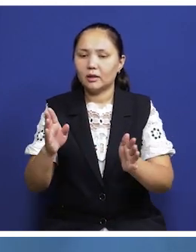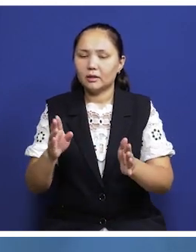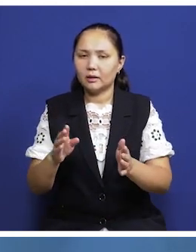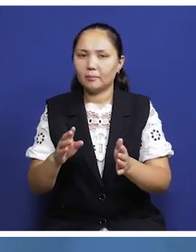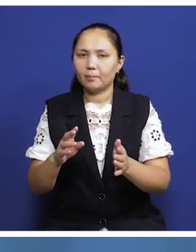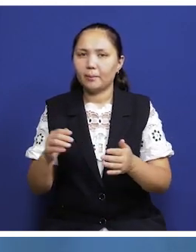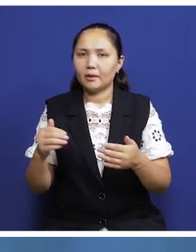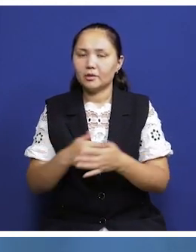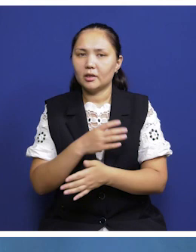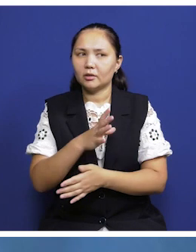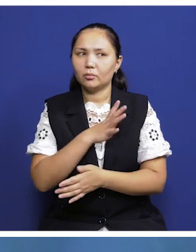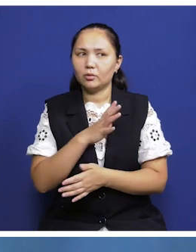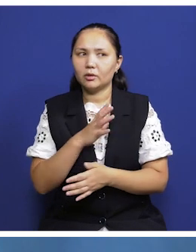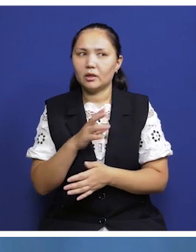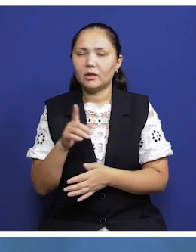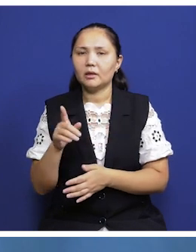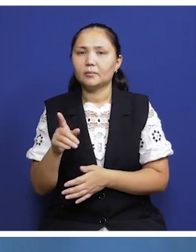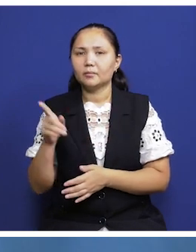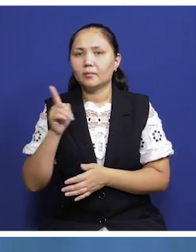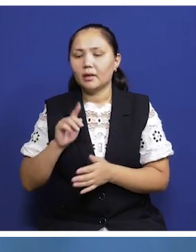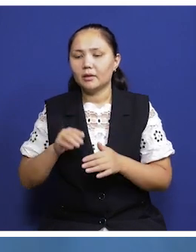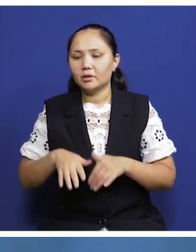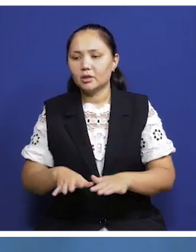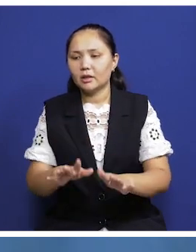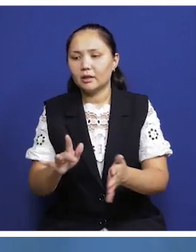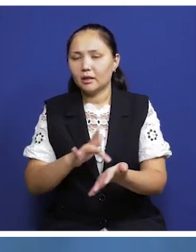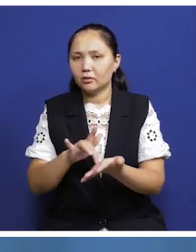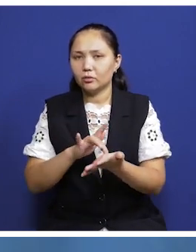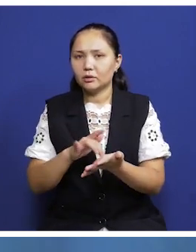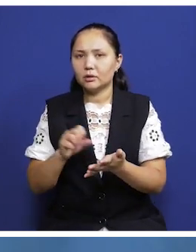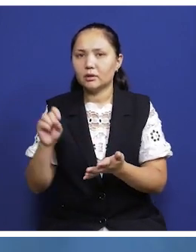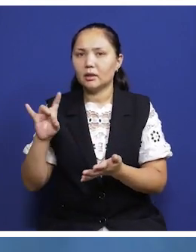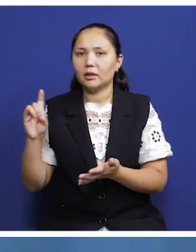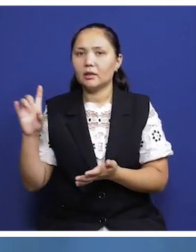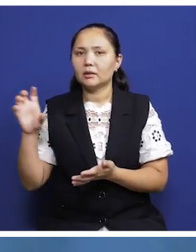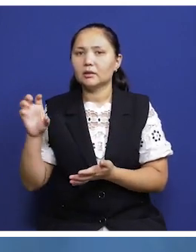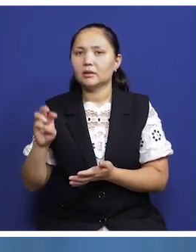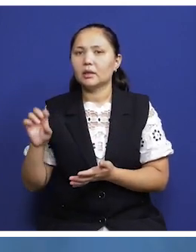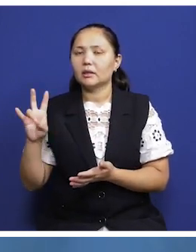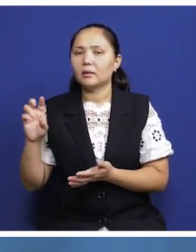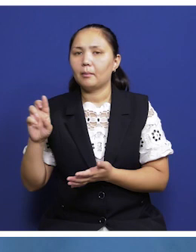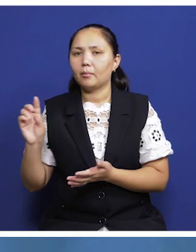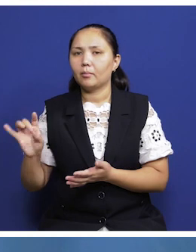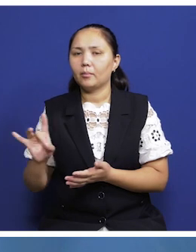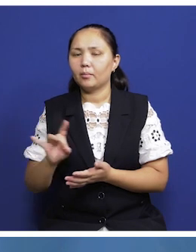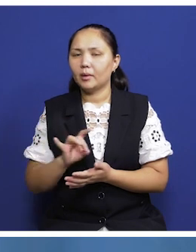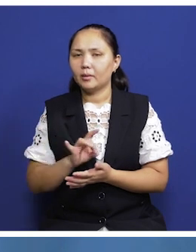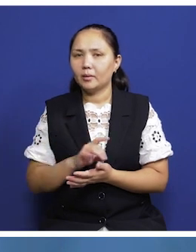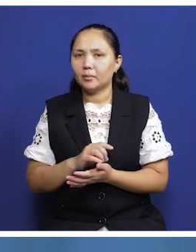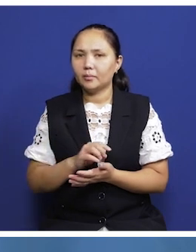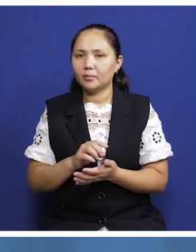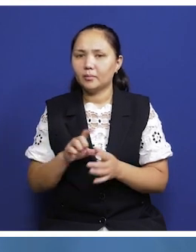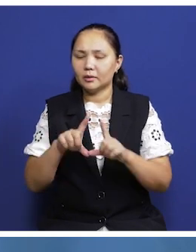Сонымен бірге туристерге қолайлы жағдай жасау мақсатында автотұрақ салуға және Арыстанбап кесенесі мен Отырар қалашығы